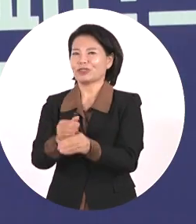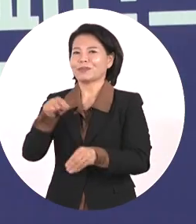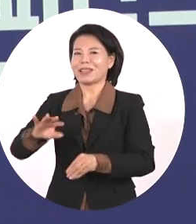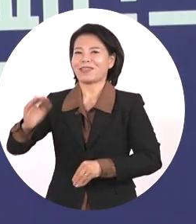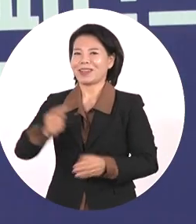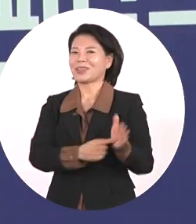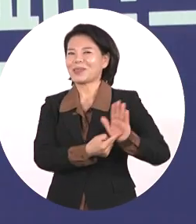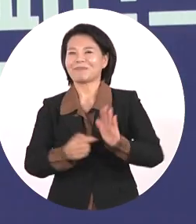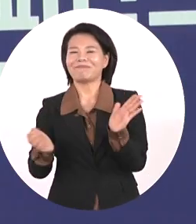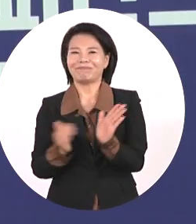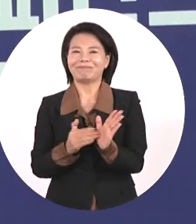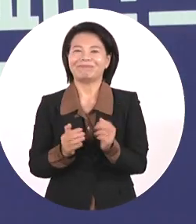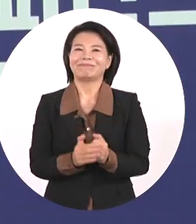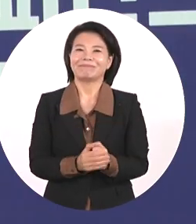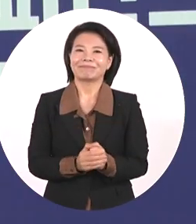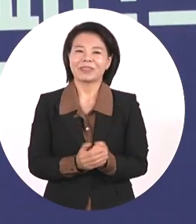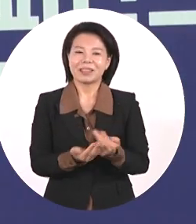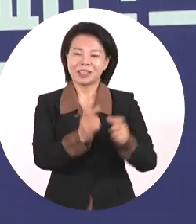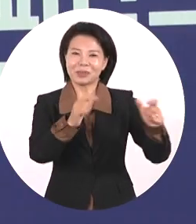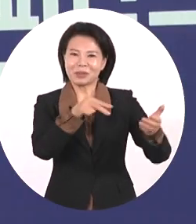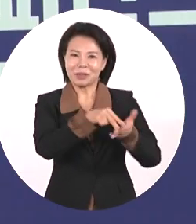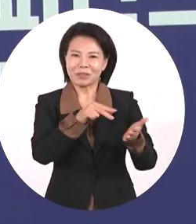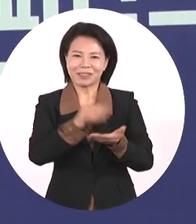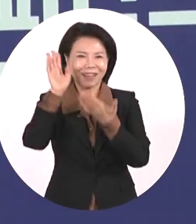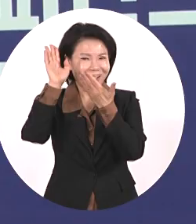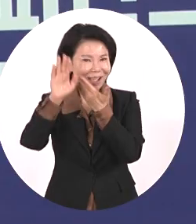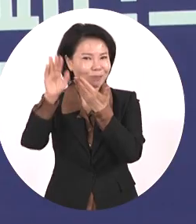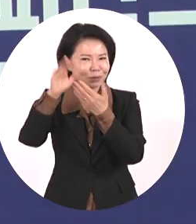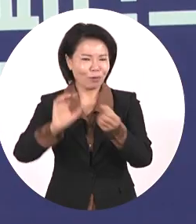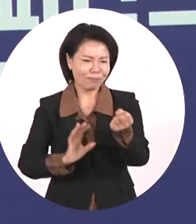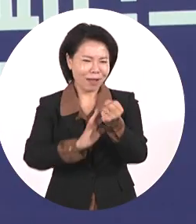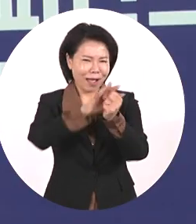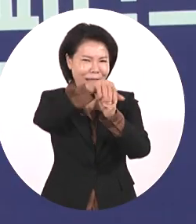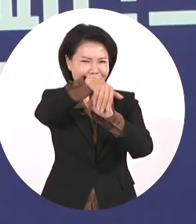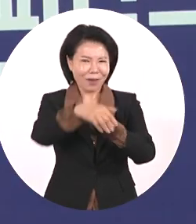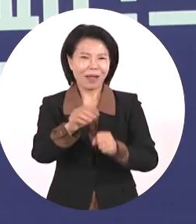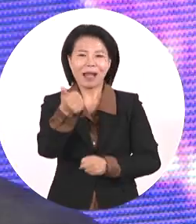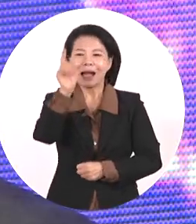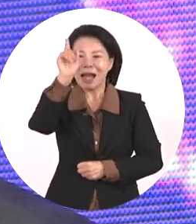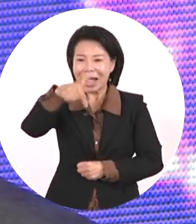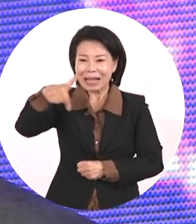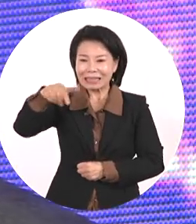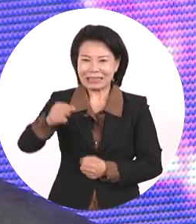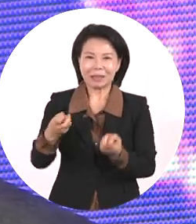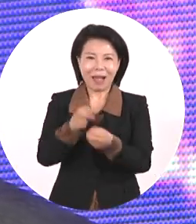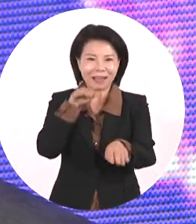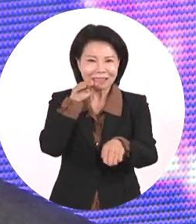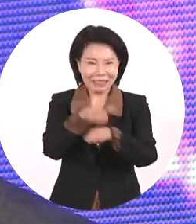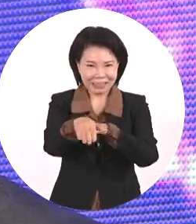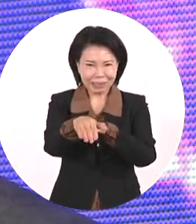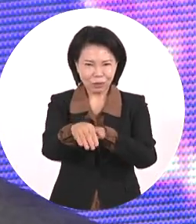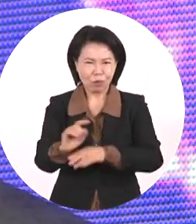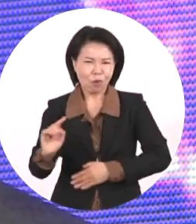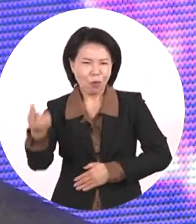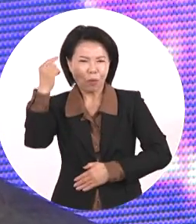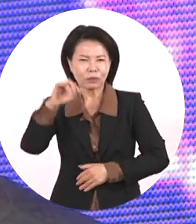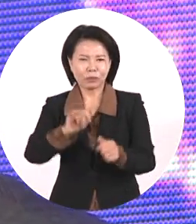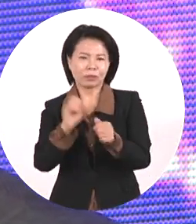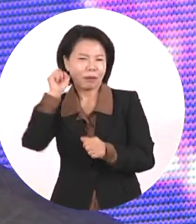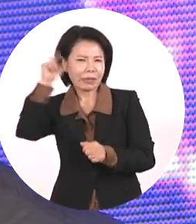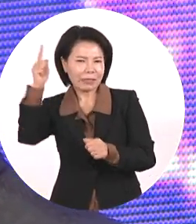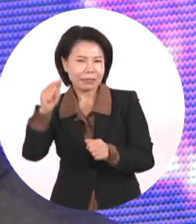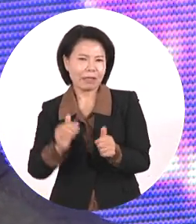혁신의 중심지가 될 수 있다고 밝혔는데요. 제주는 향후 글로벌 학기제, 고등인재 융합원